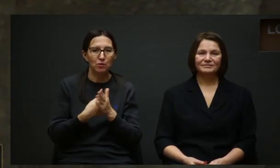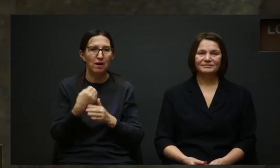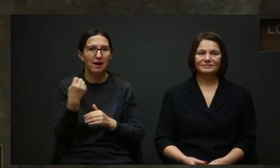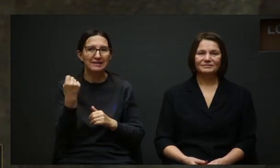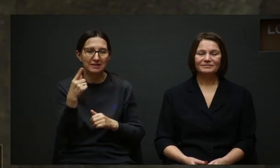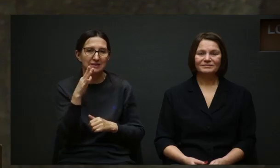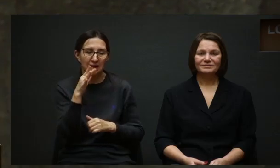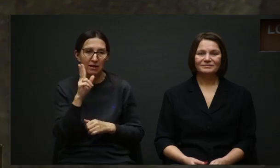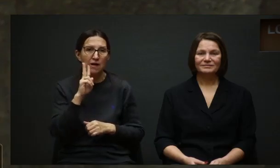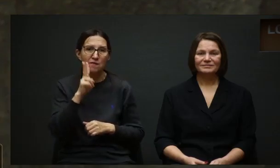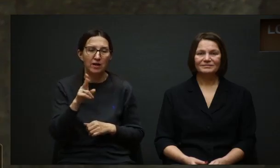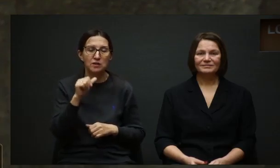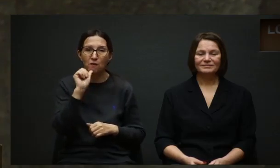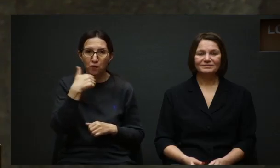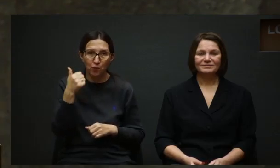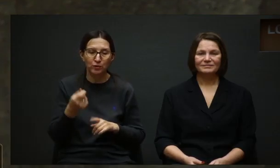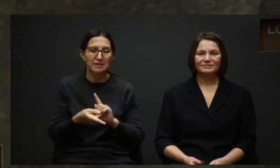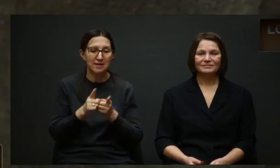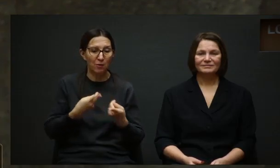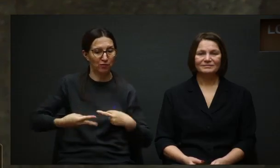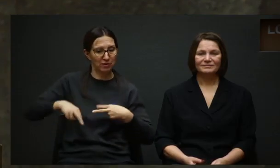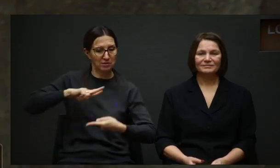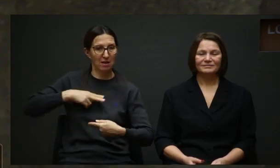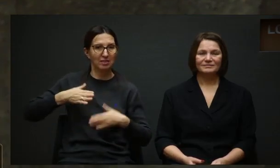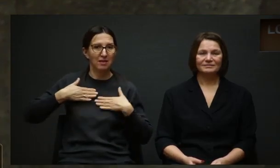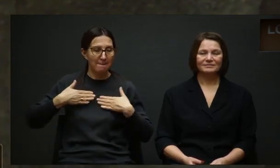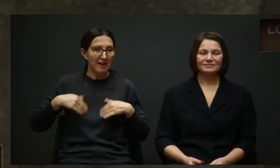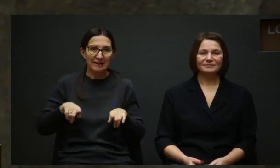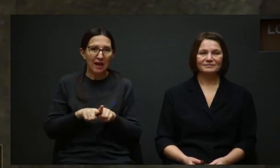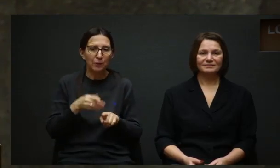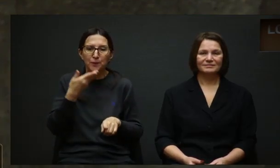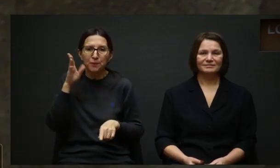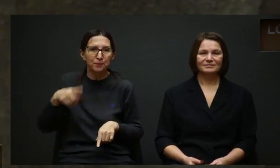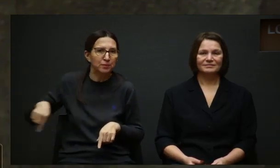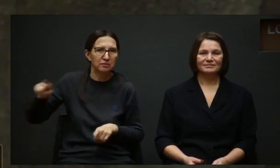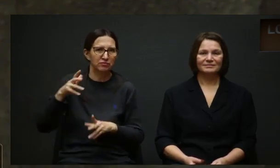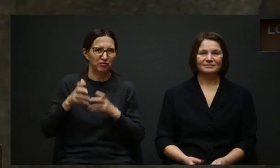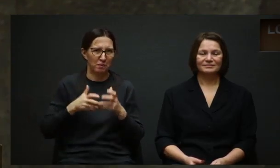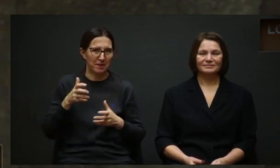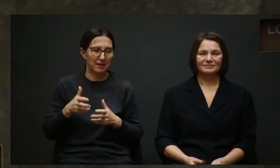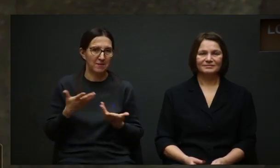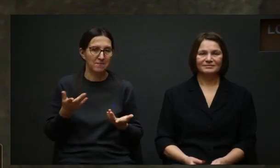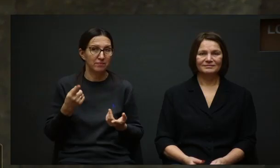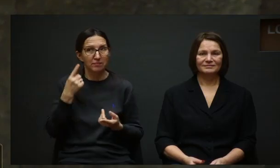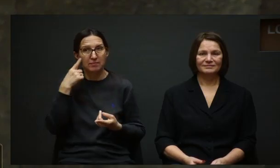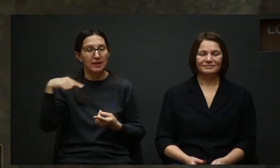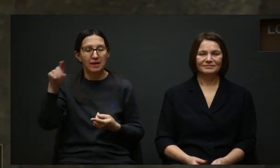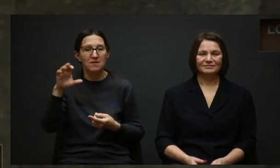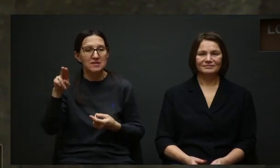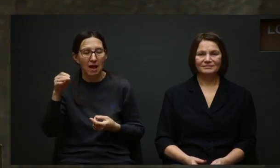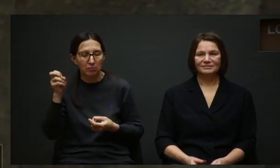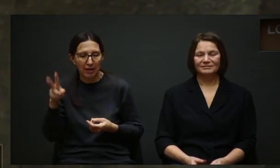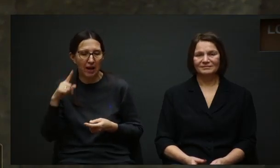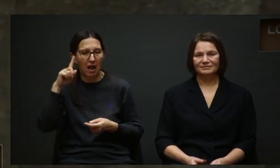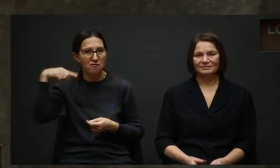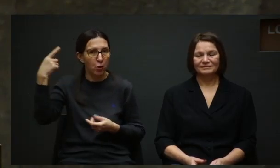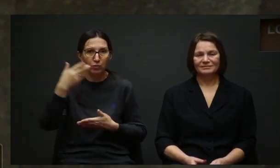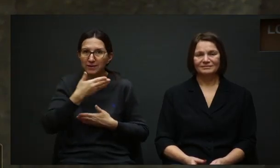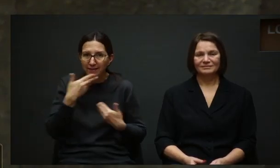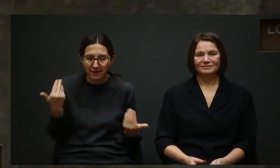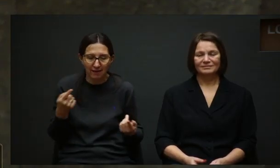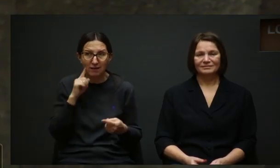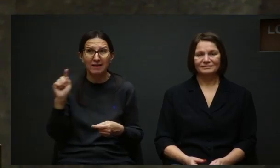2 раза в год они становятся нами. Такого нет нигде, ни в Стедлике, ни в Лондоне,